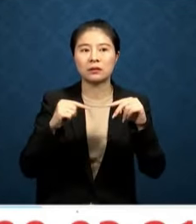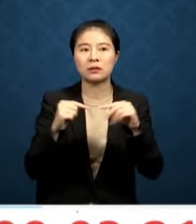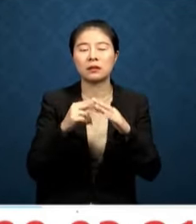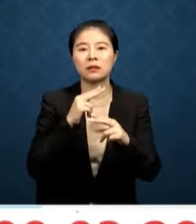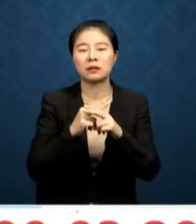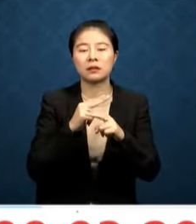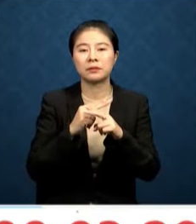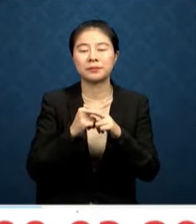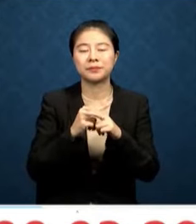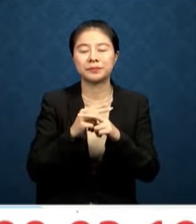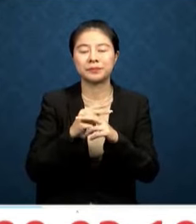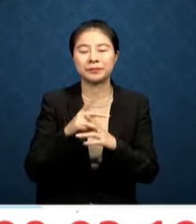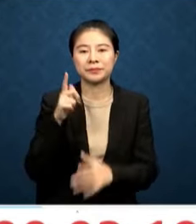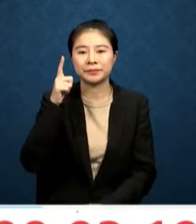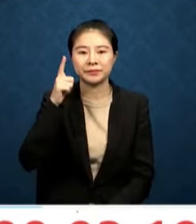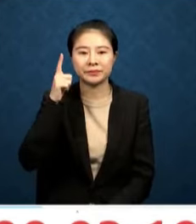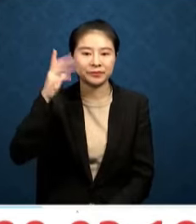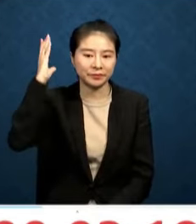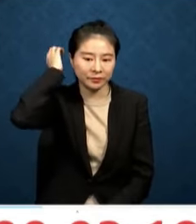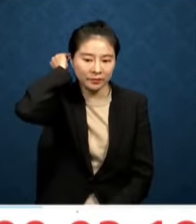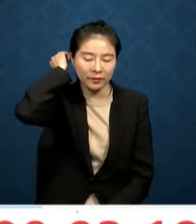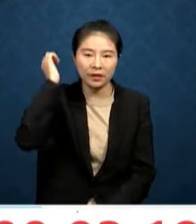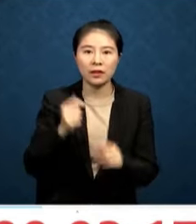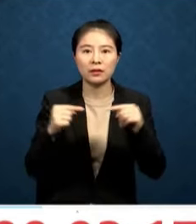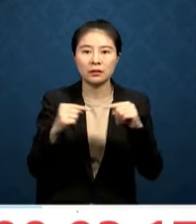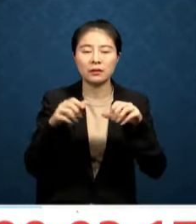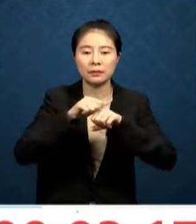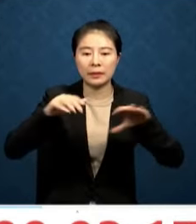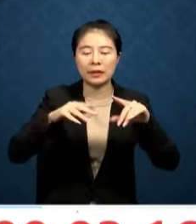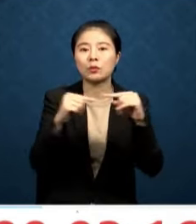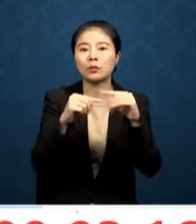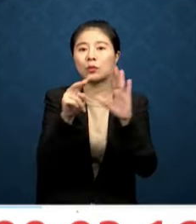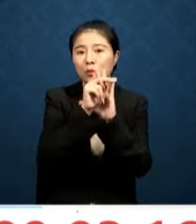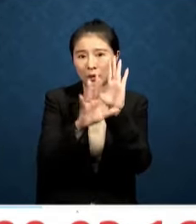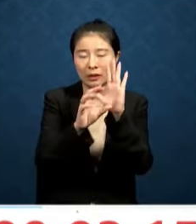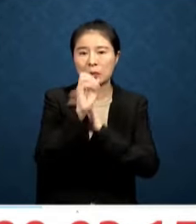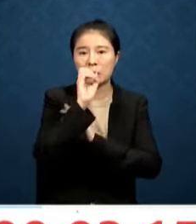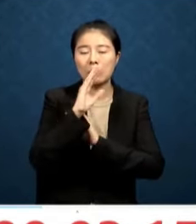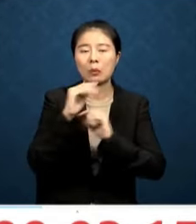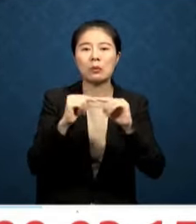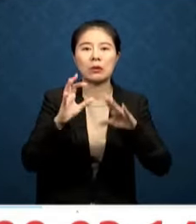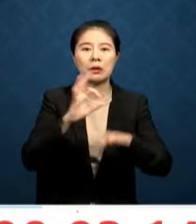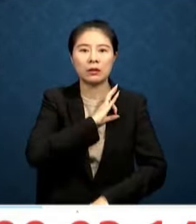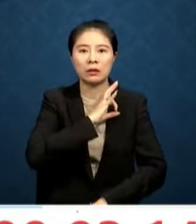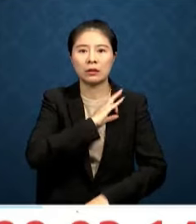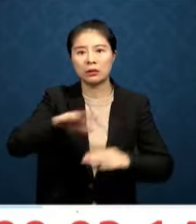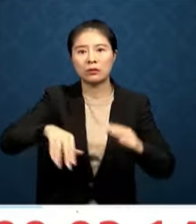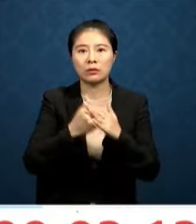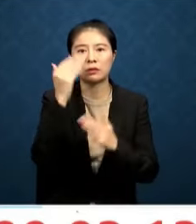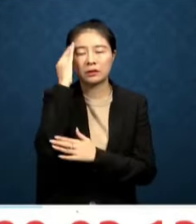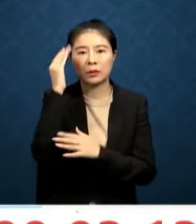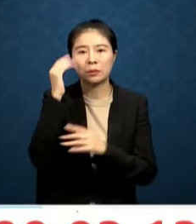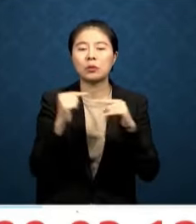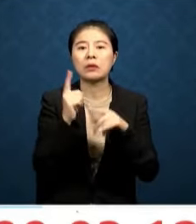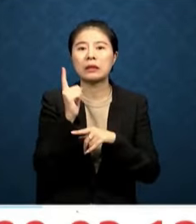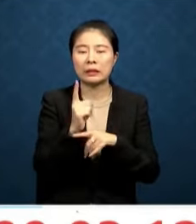ธารชินวัตรจะไม่ได้ประกาศเป็นนโยบายอย่างที่ท่านสมาชิกผู้ทรงเกียรติว่าผมต้อง